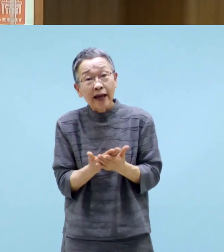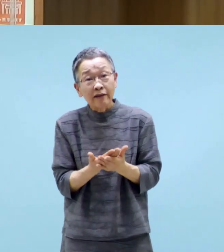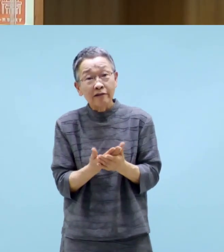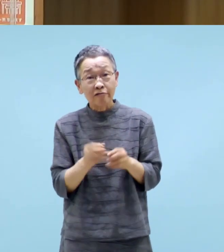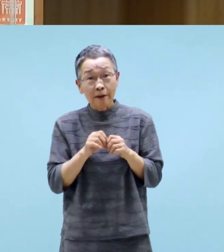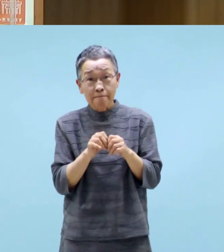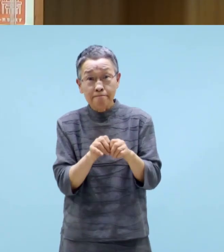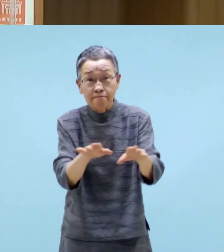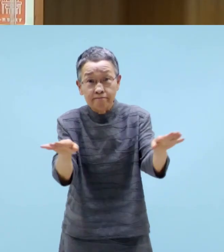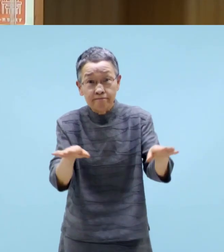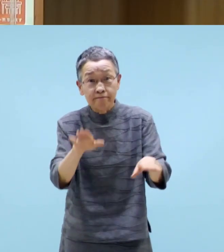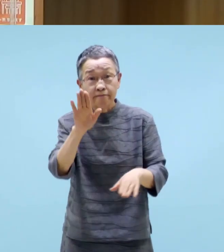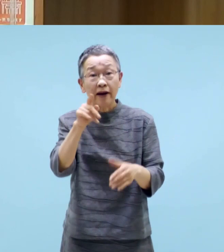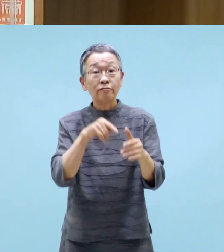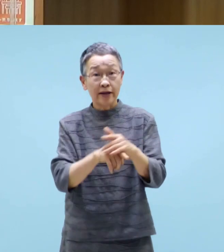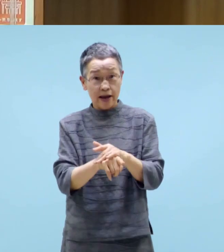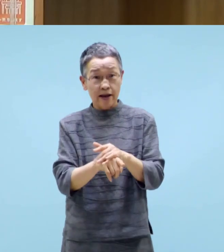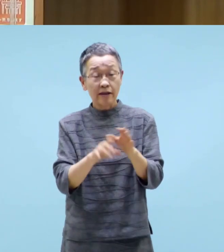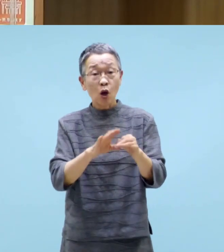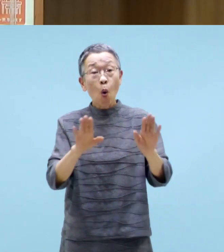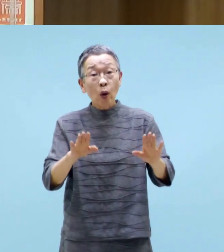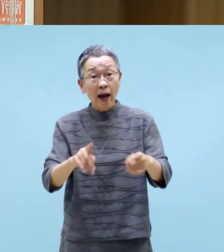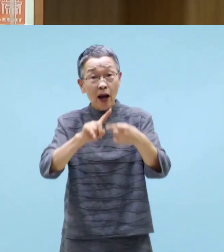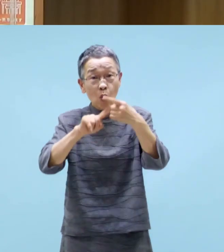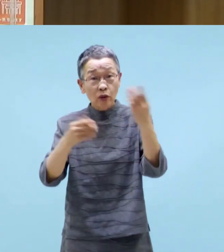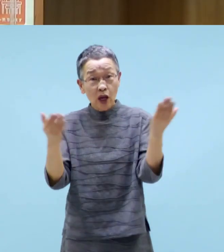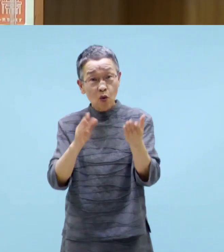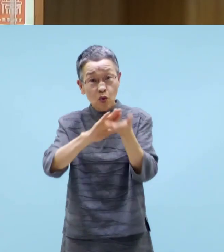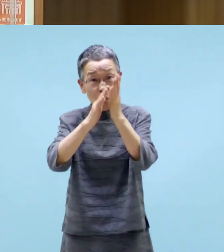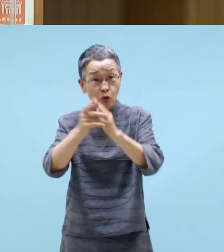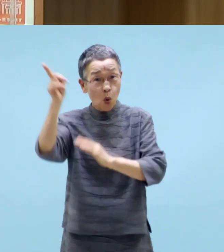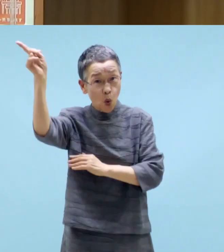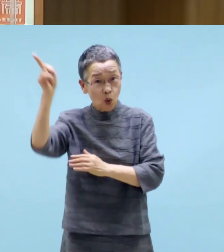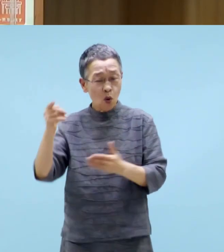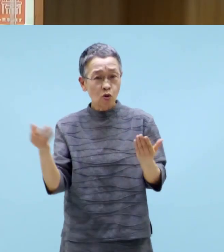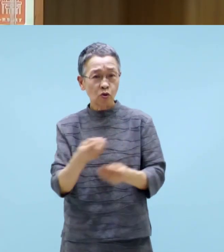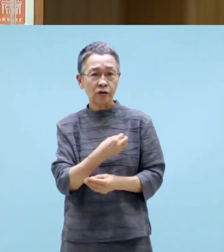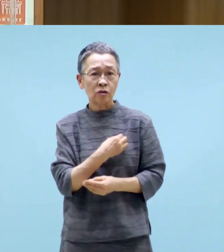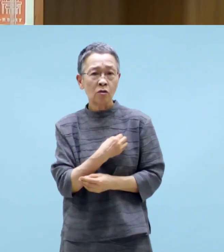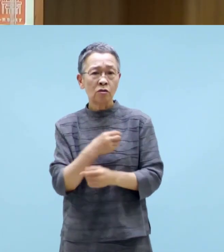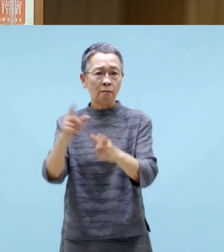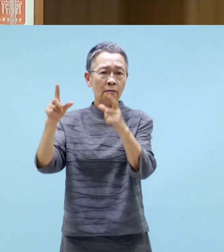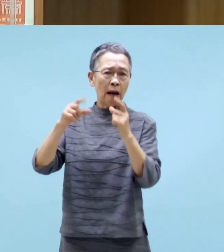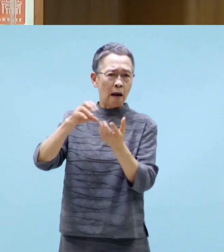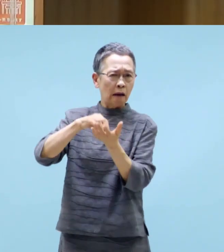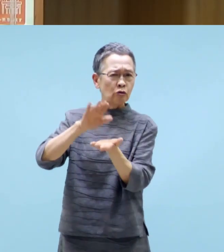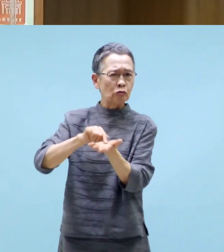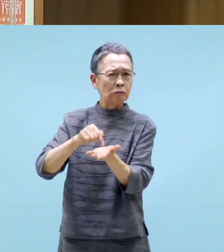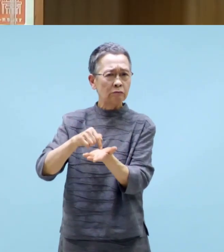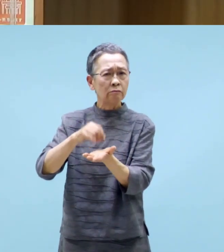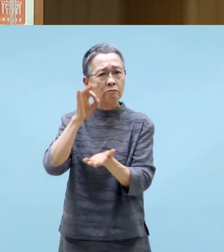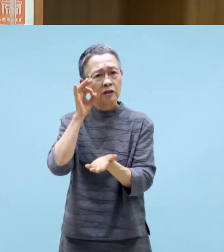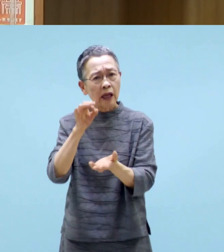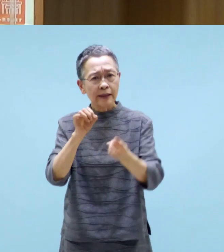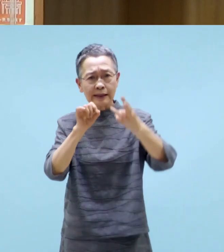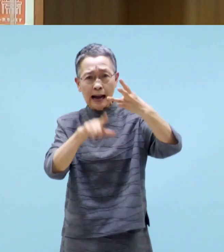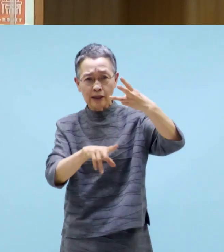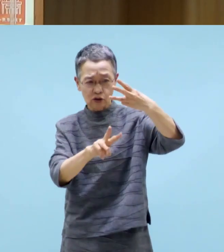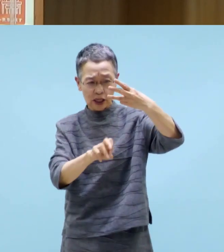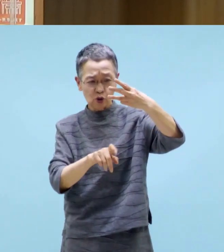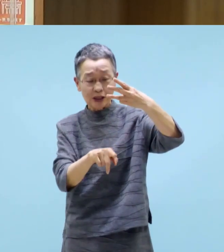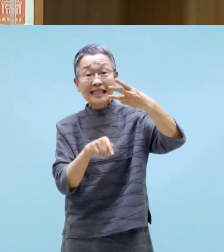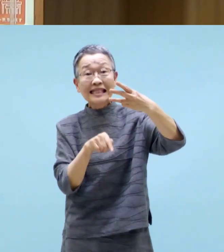ています。で、今回、厚生労働省の職員による、まあ、そういった報道も受けまして、3月の31